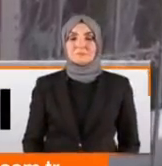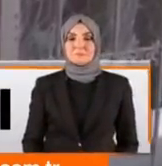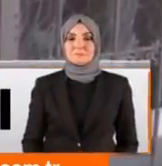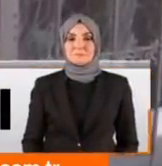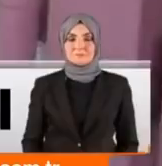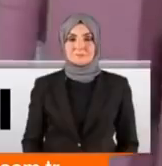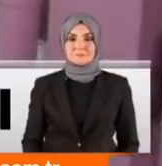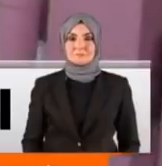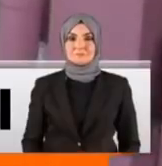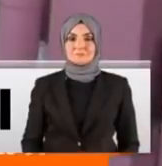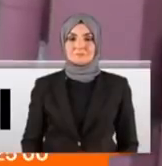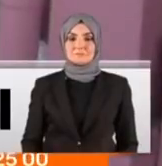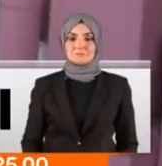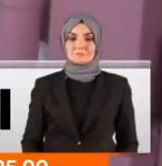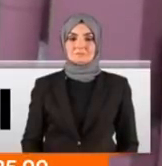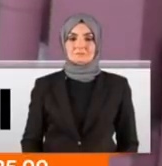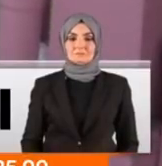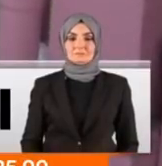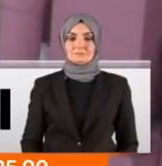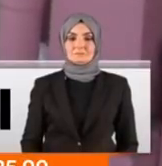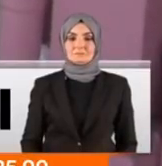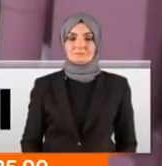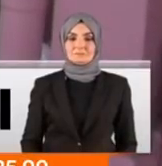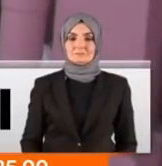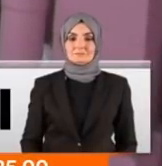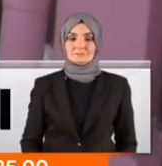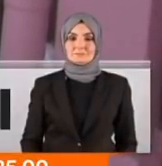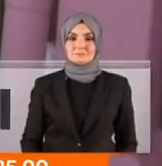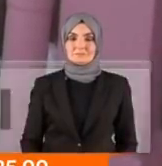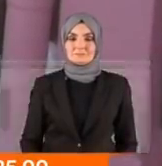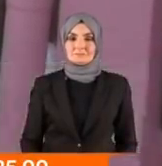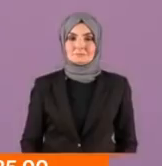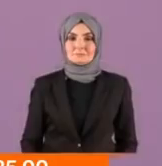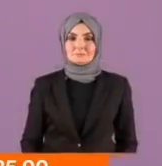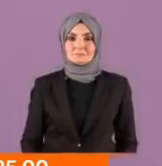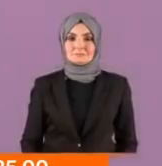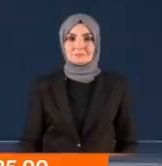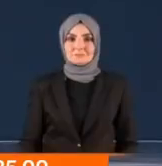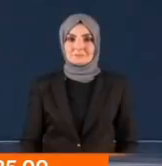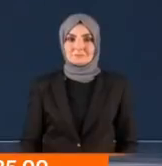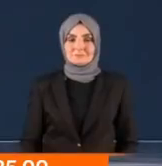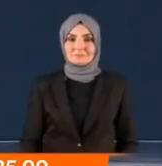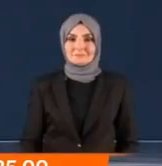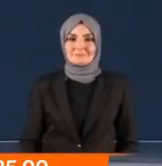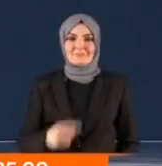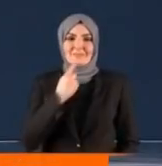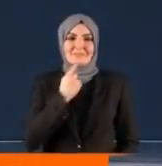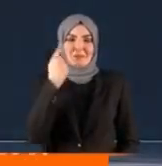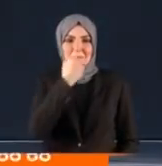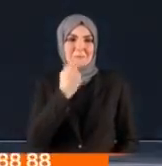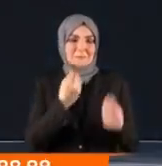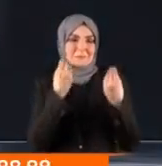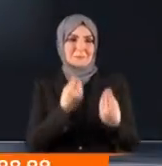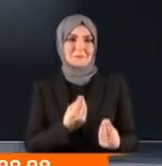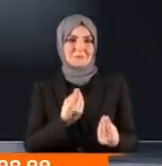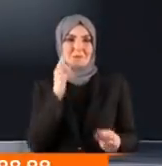yardım etmeleri bekliyorum ağrılardan sabaha kadar Uyuyamadı Keski işini yapamayacak durumda sevimliliği